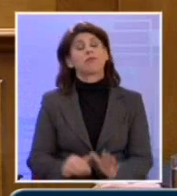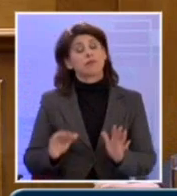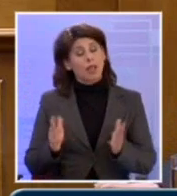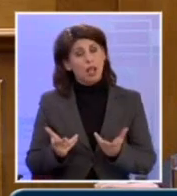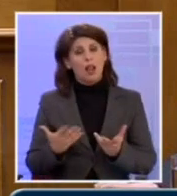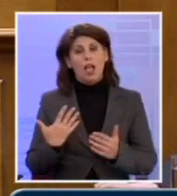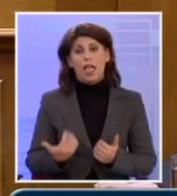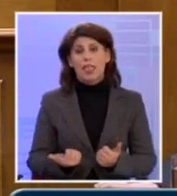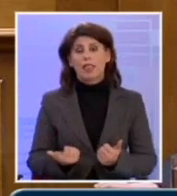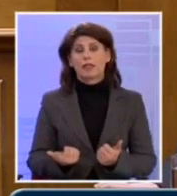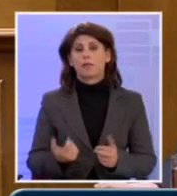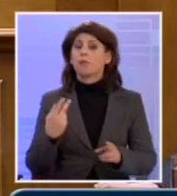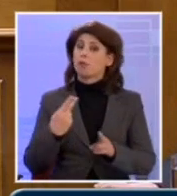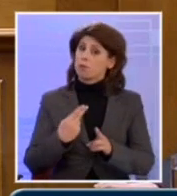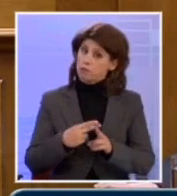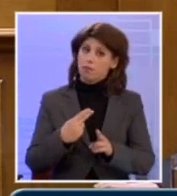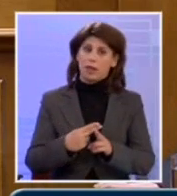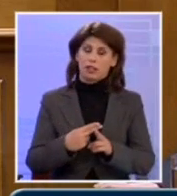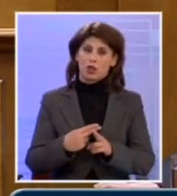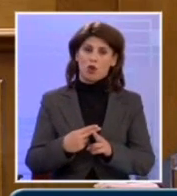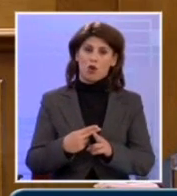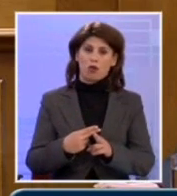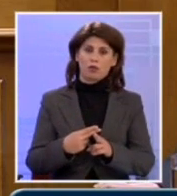έχει αξιοσημείωτη